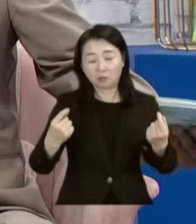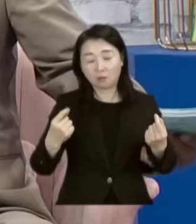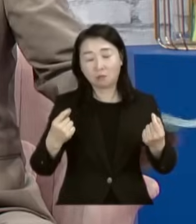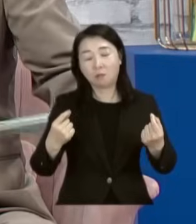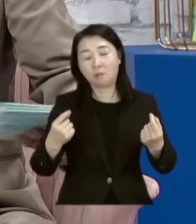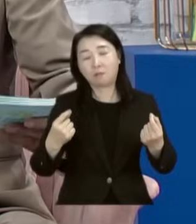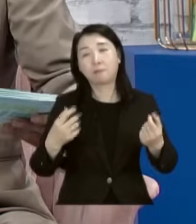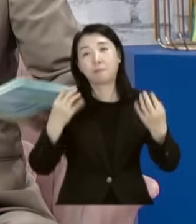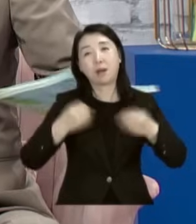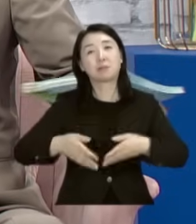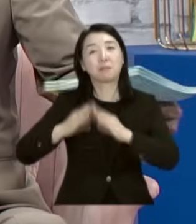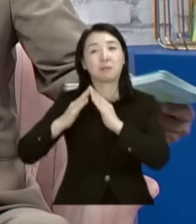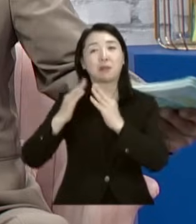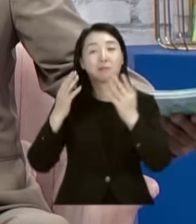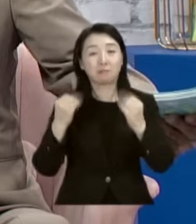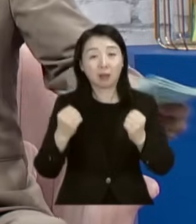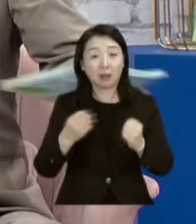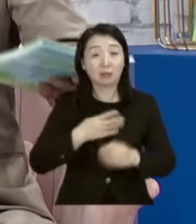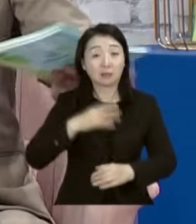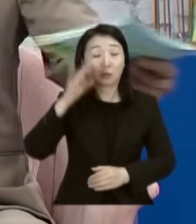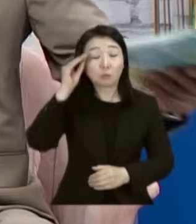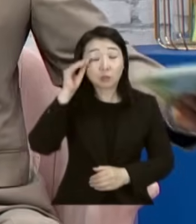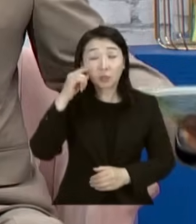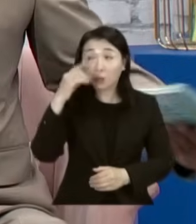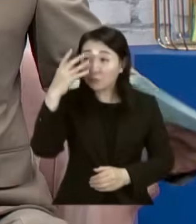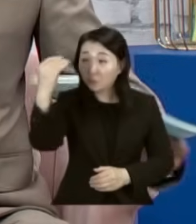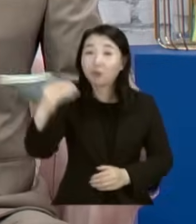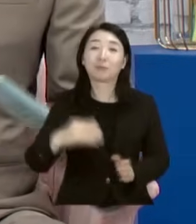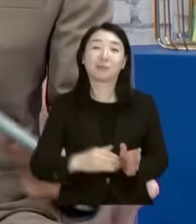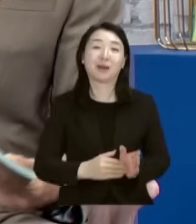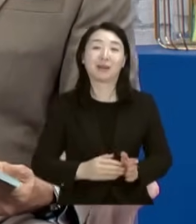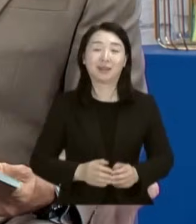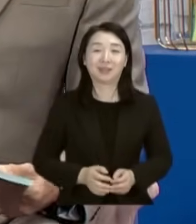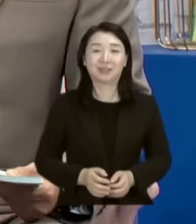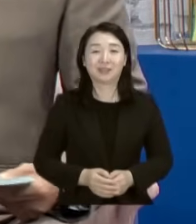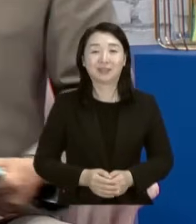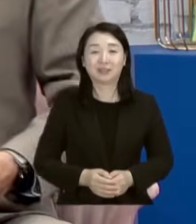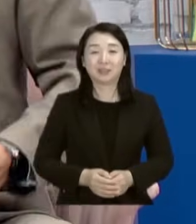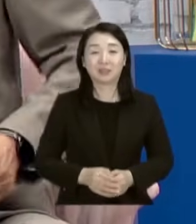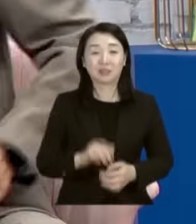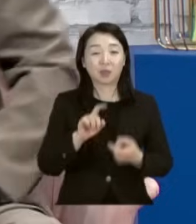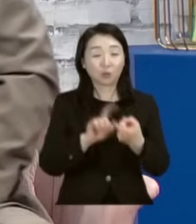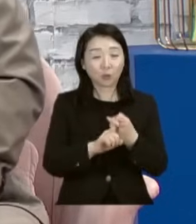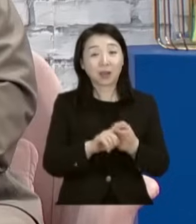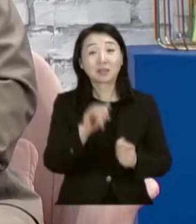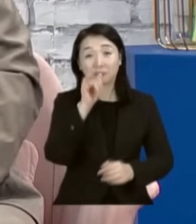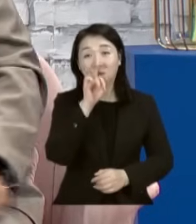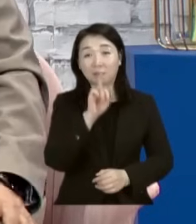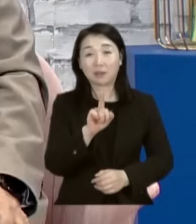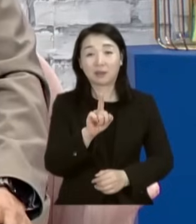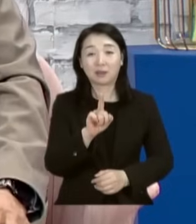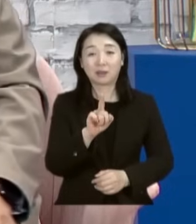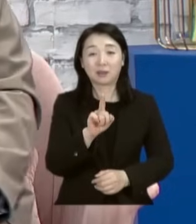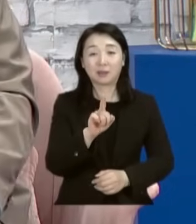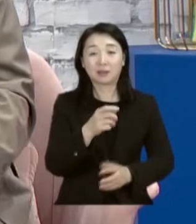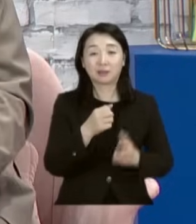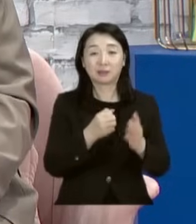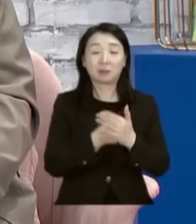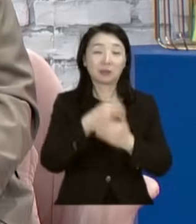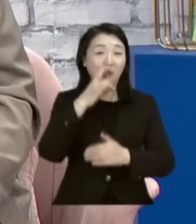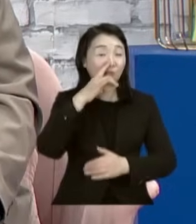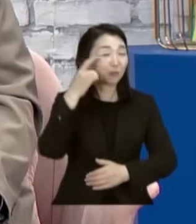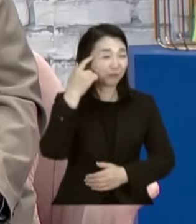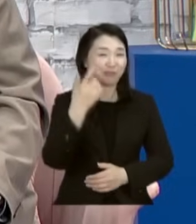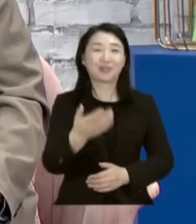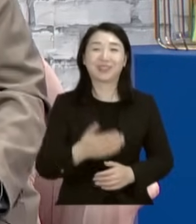거 같아 정말 많이 생겼어요 아 난 지말 무식한 나도 내 눈에도 보이더라니 그런데 이게 관심이 있다는 거 아니에요 그러니까 그래서 제가